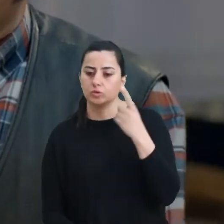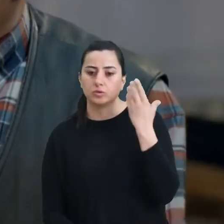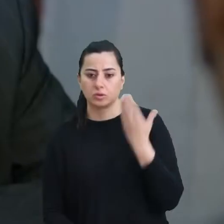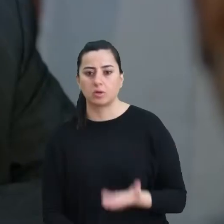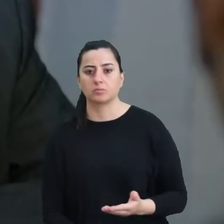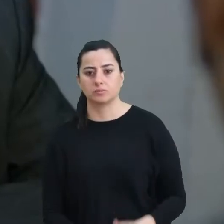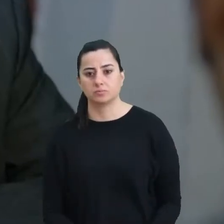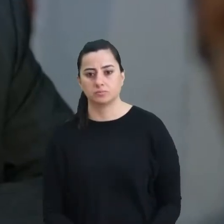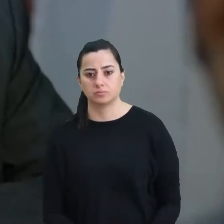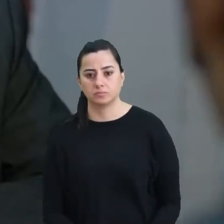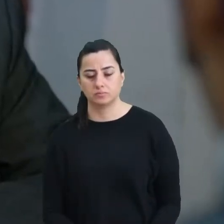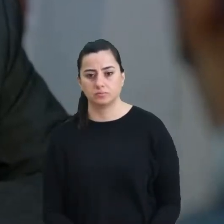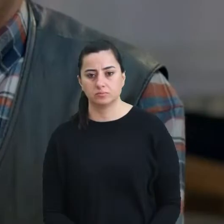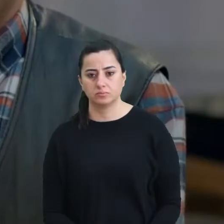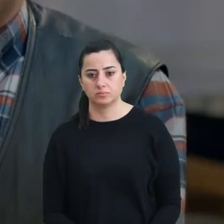Halil abi.